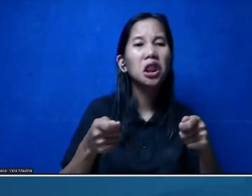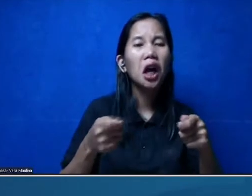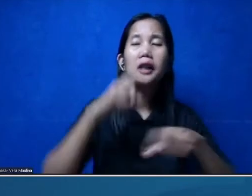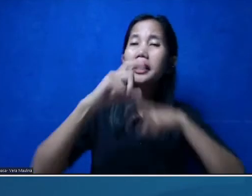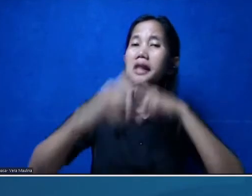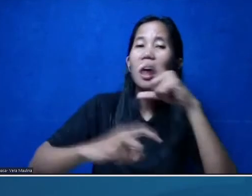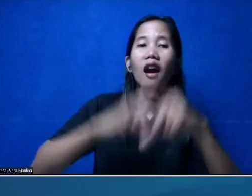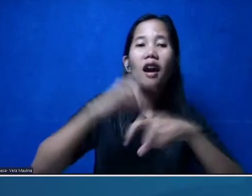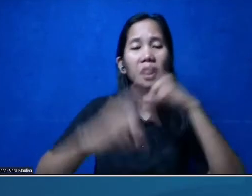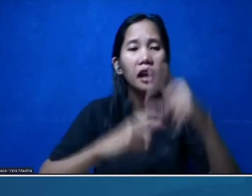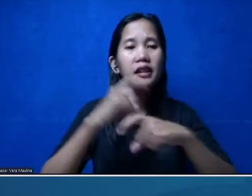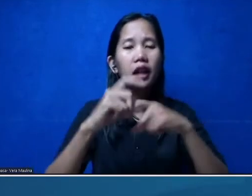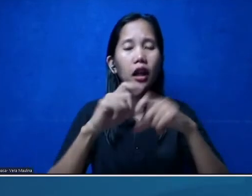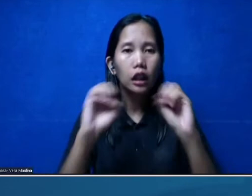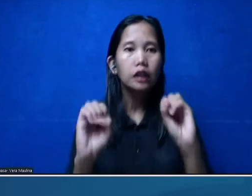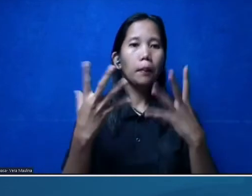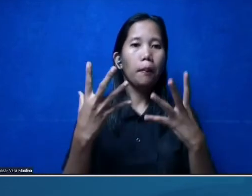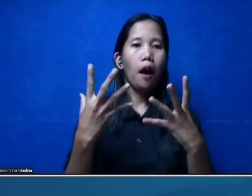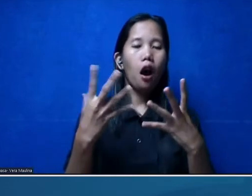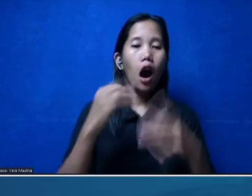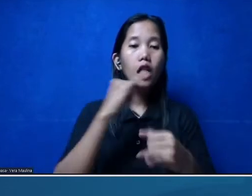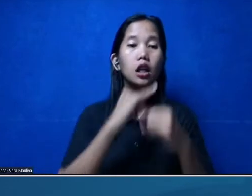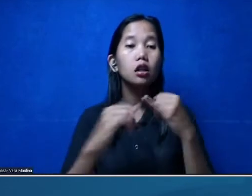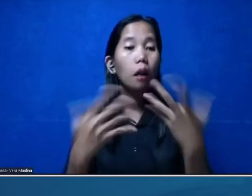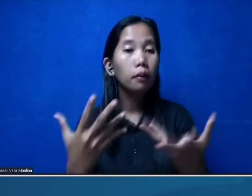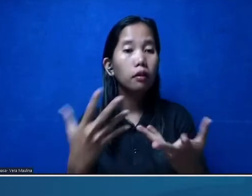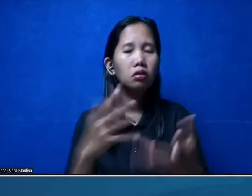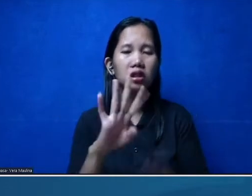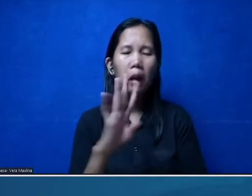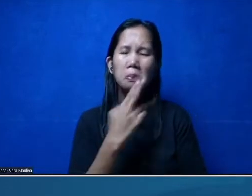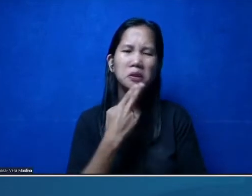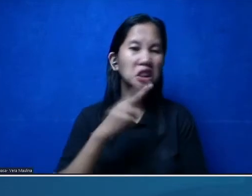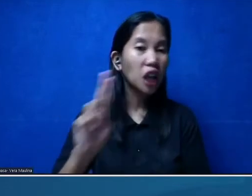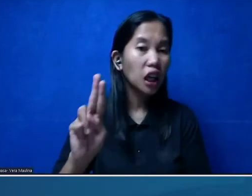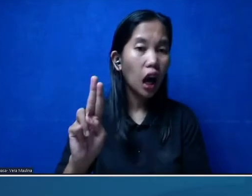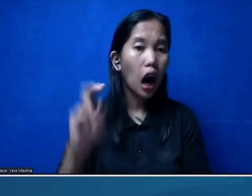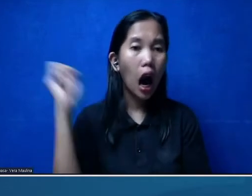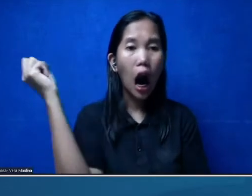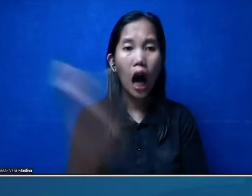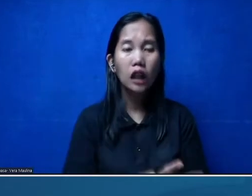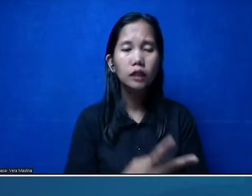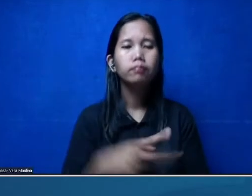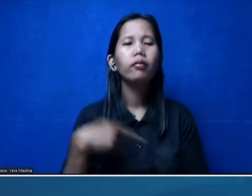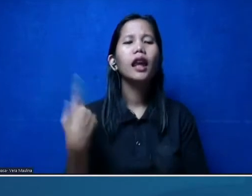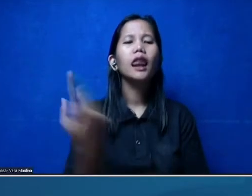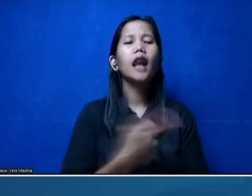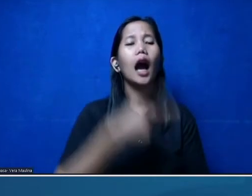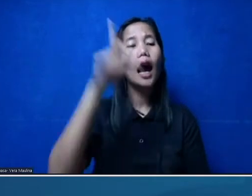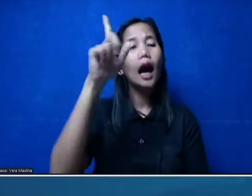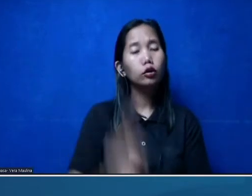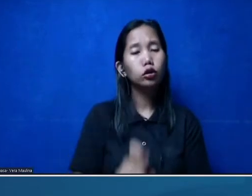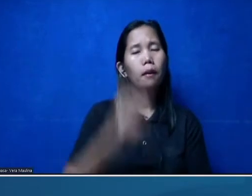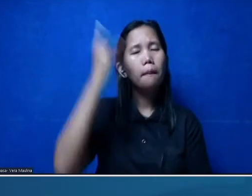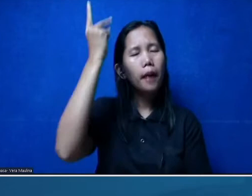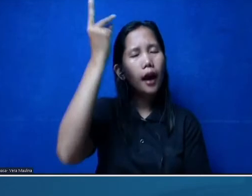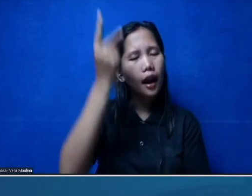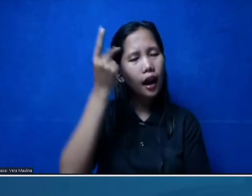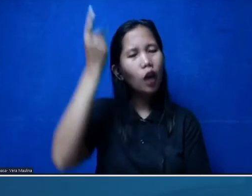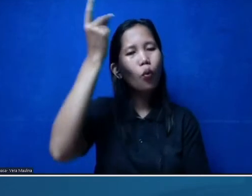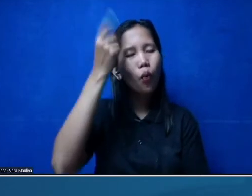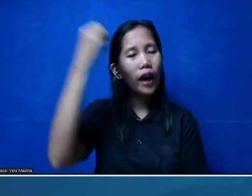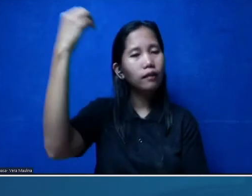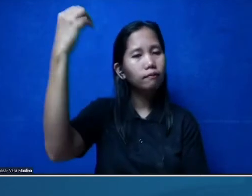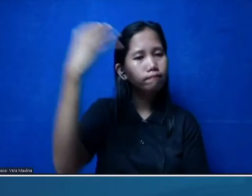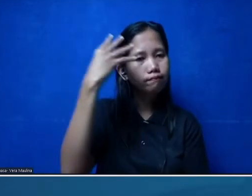firman Allah kita harus Renungkan harus berdoa supaya jangan salah kita dalam melangkah di dalam percaya kepada